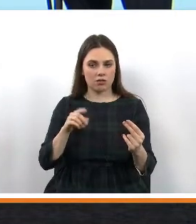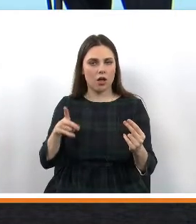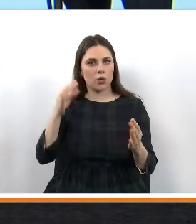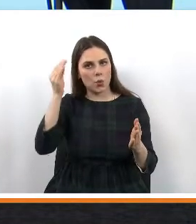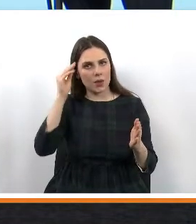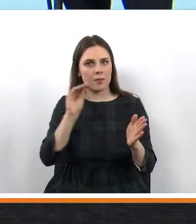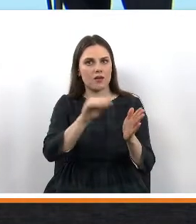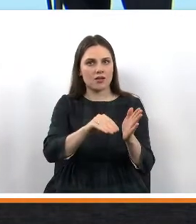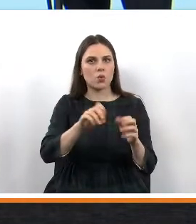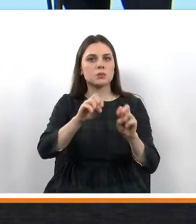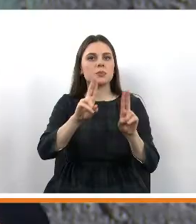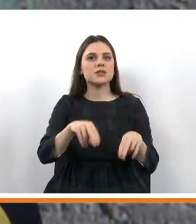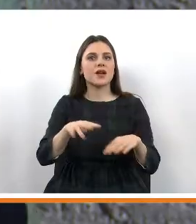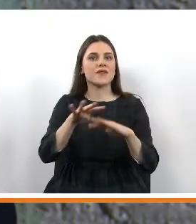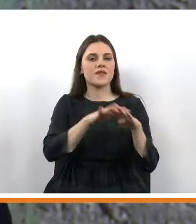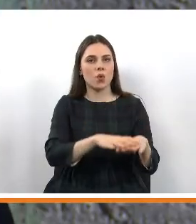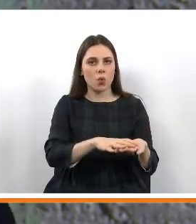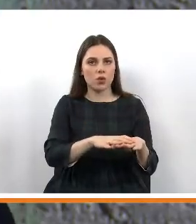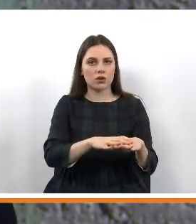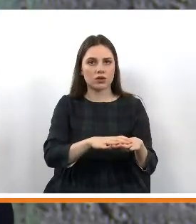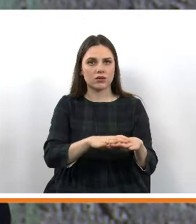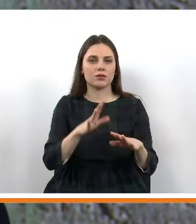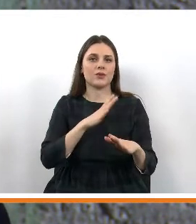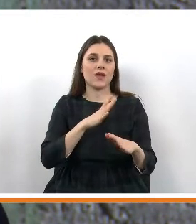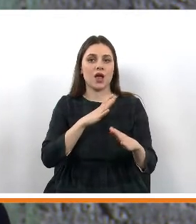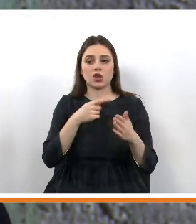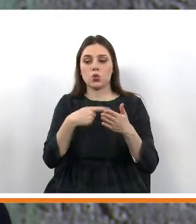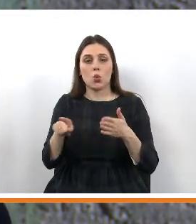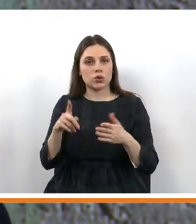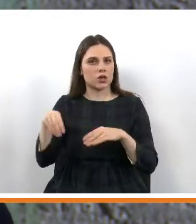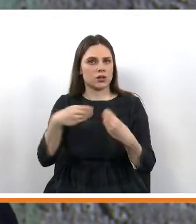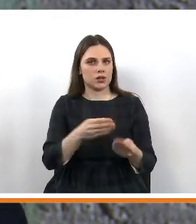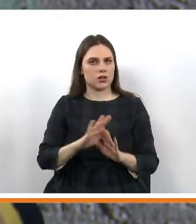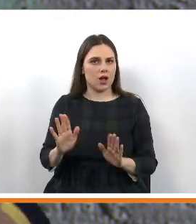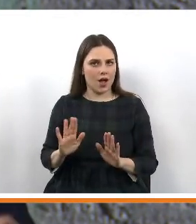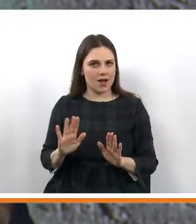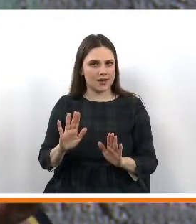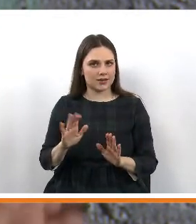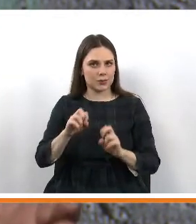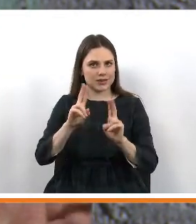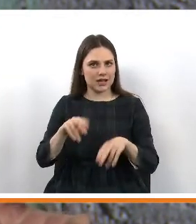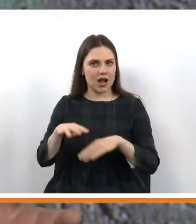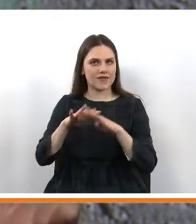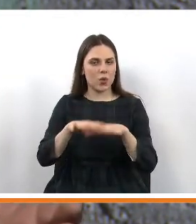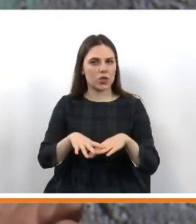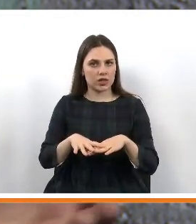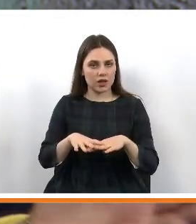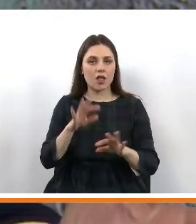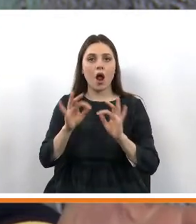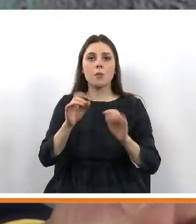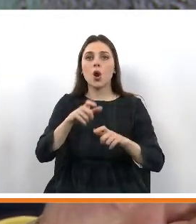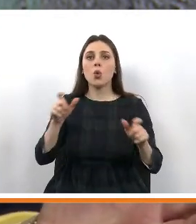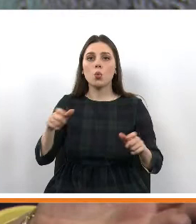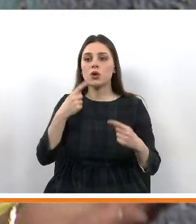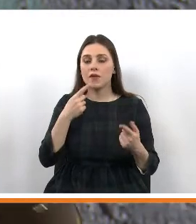например, специализированные фонды, в списке исключений не дают специализированные фонды, то, естественно, нормальные люди что говорят?